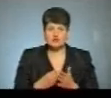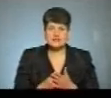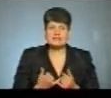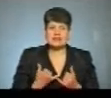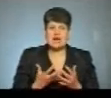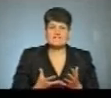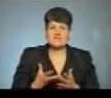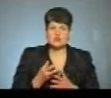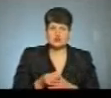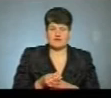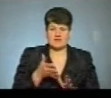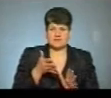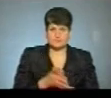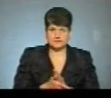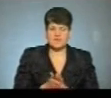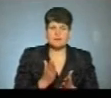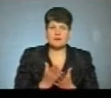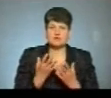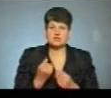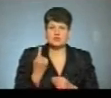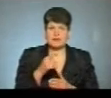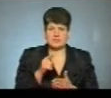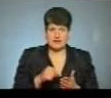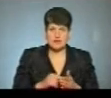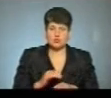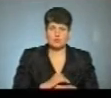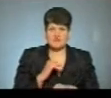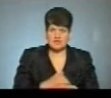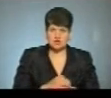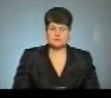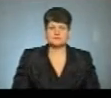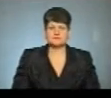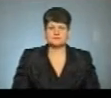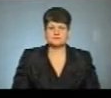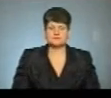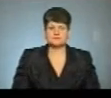фінансування таких видатків. І маємо ще одне запитання. Доброго вечора.